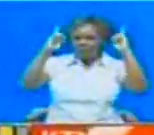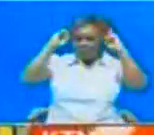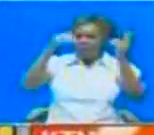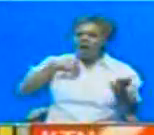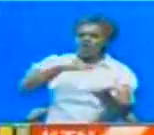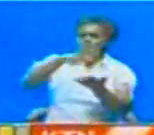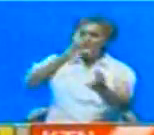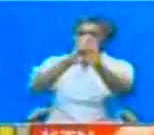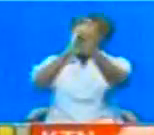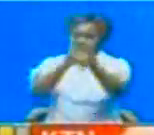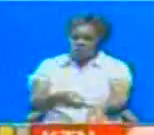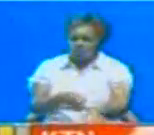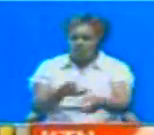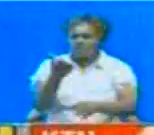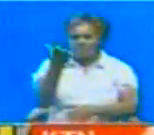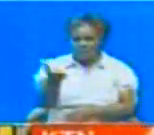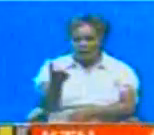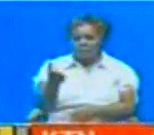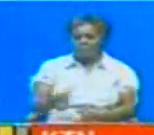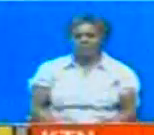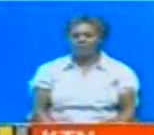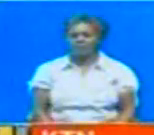kutoka huko Marakwet kaskazini.